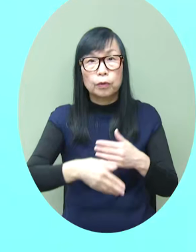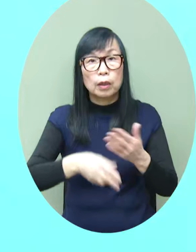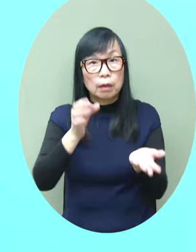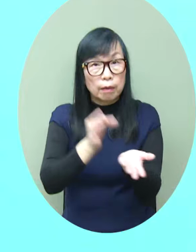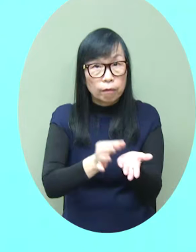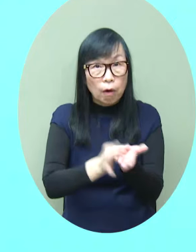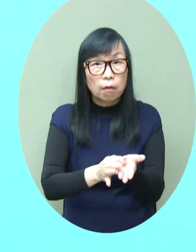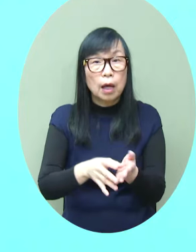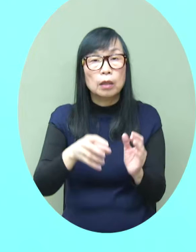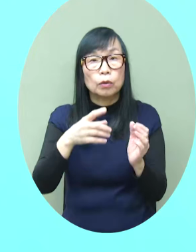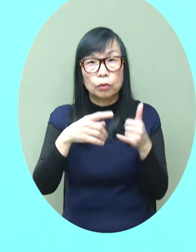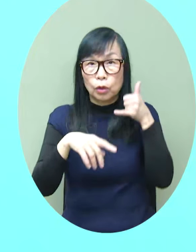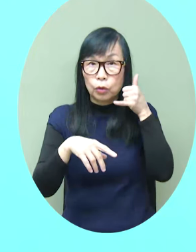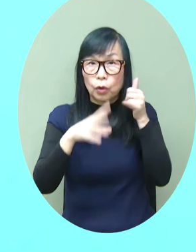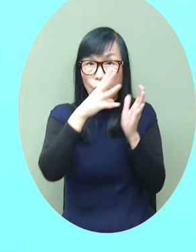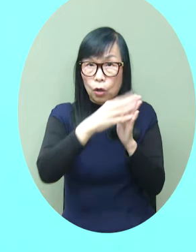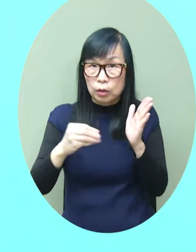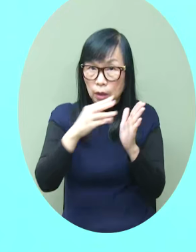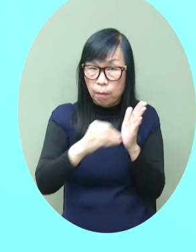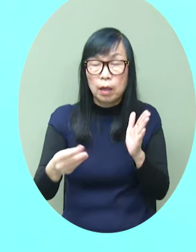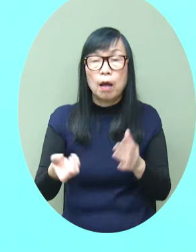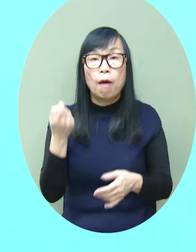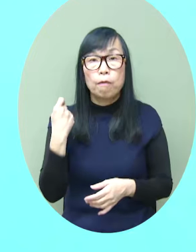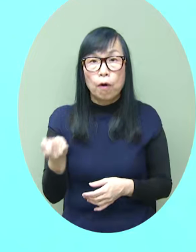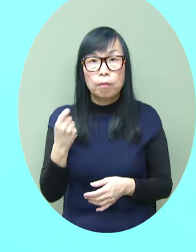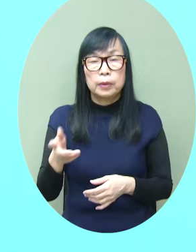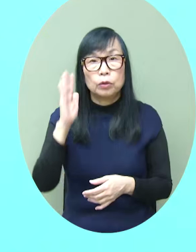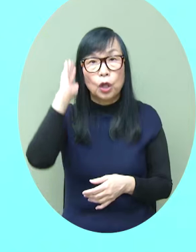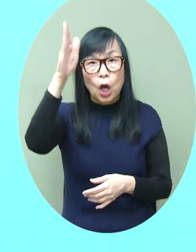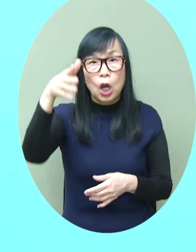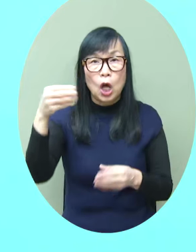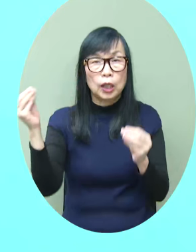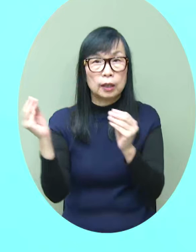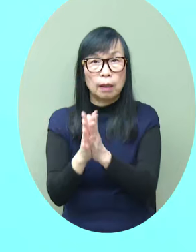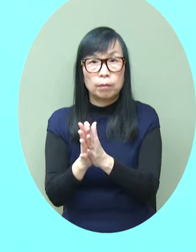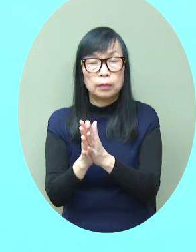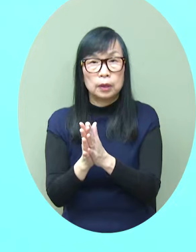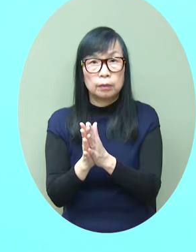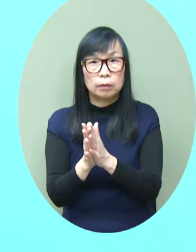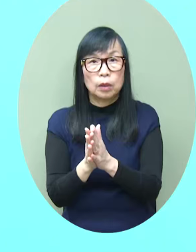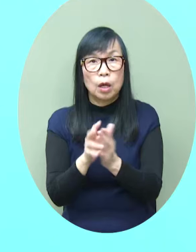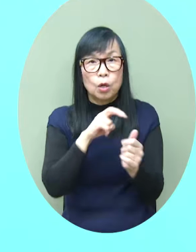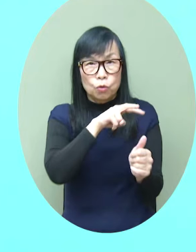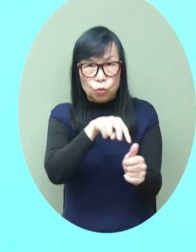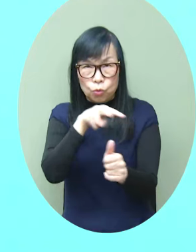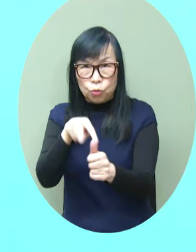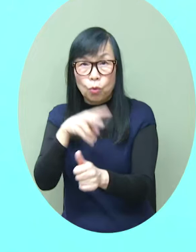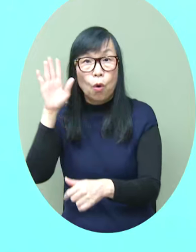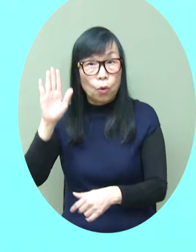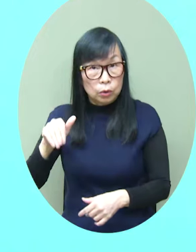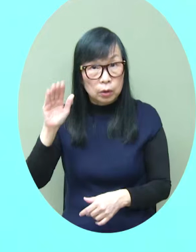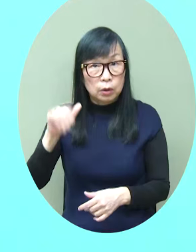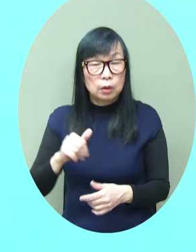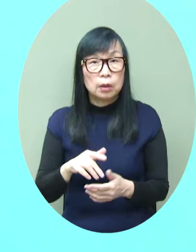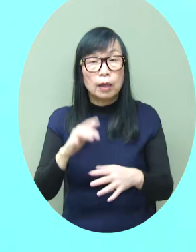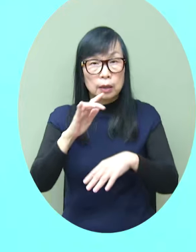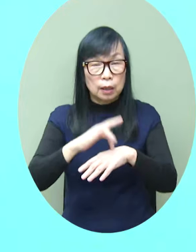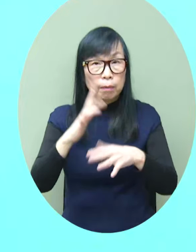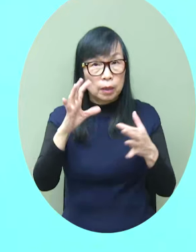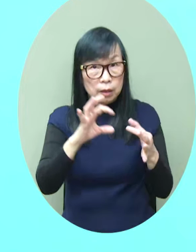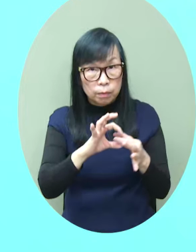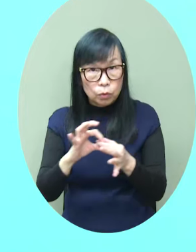呢個安心出行，就係方便日後如果有感染個案咧，可以更加容易可以追蹤到一啲緊密嘅接觸